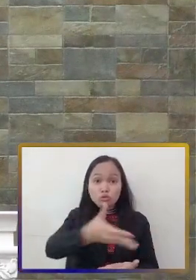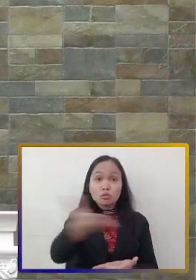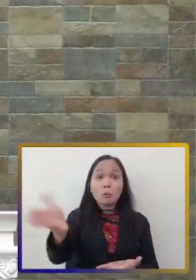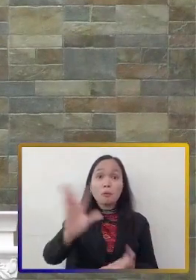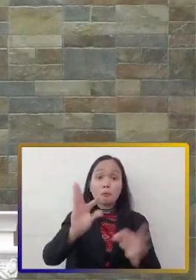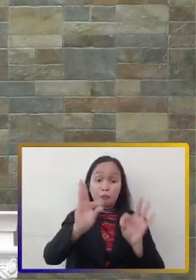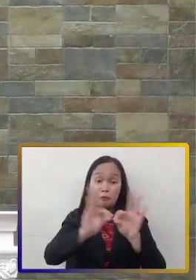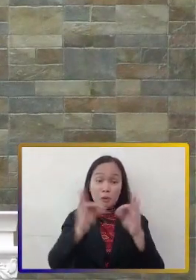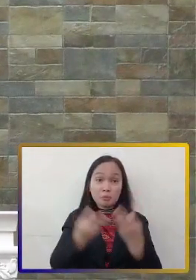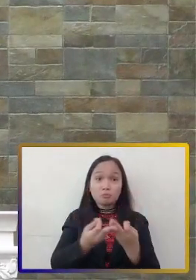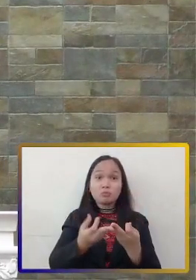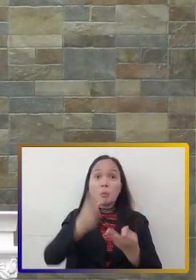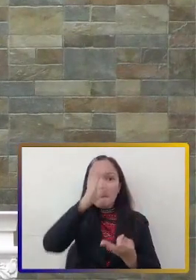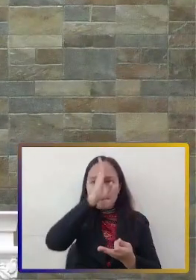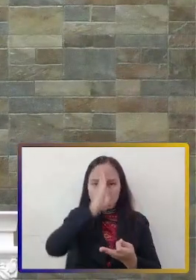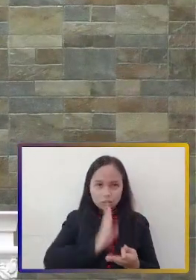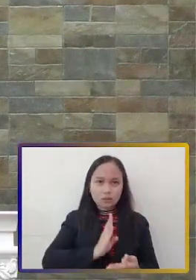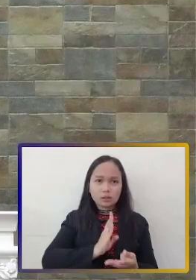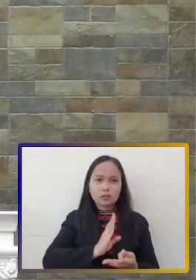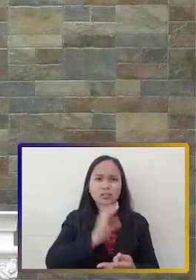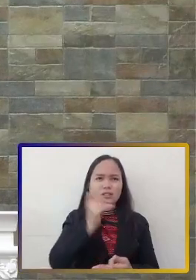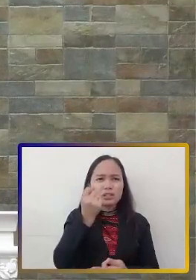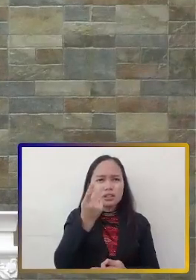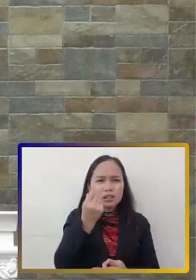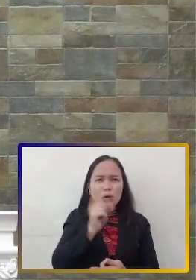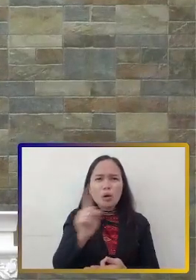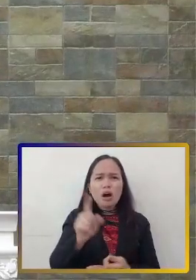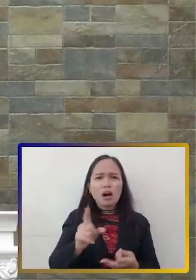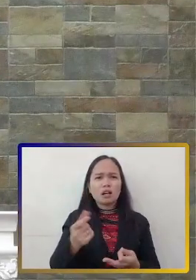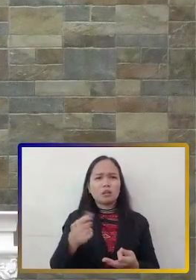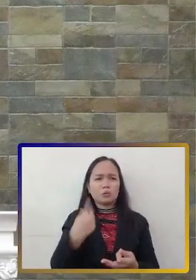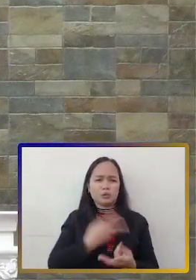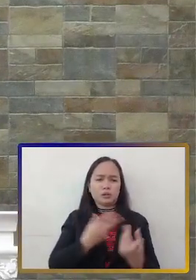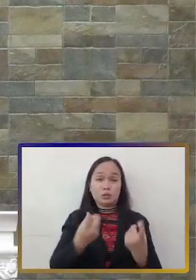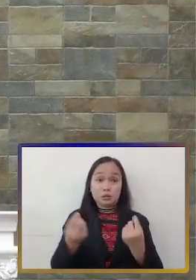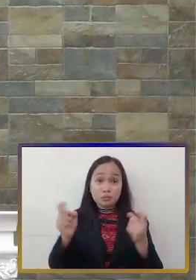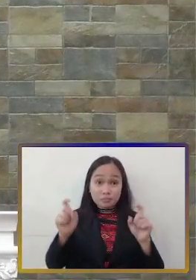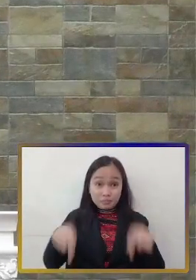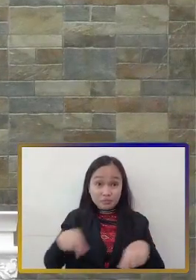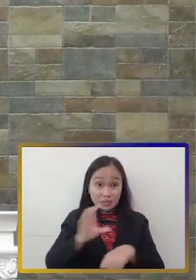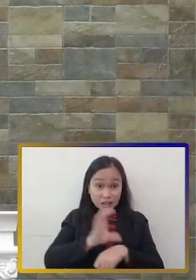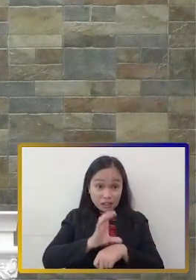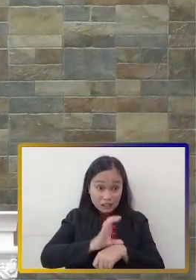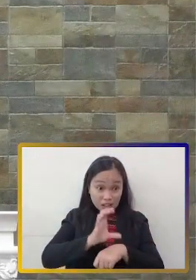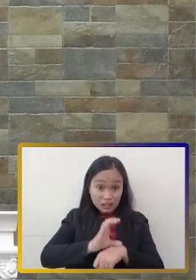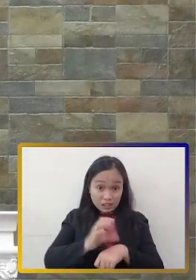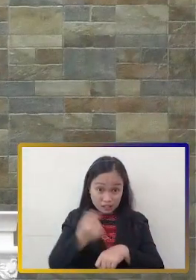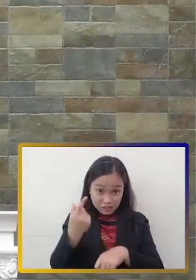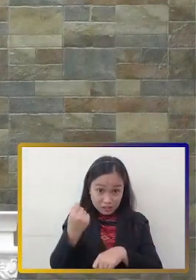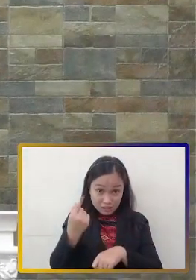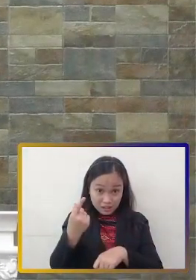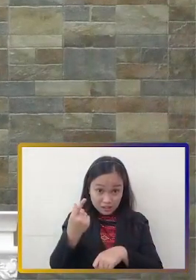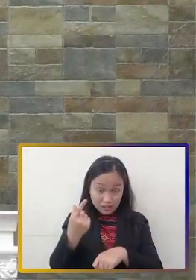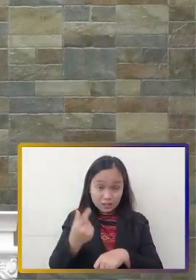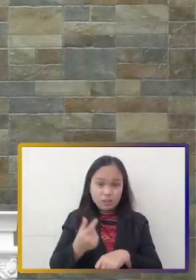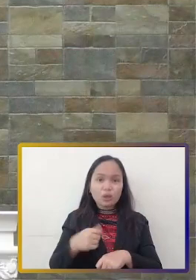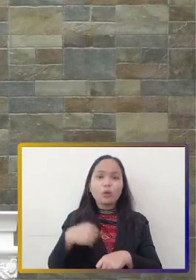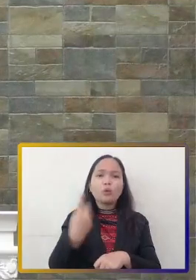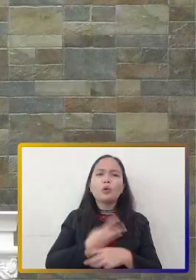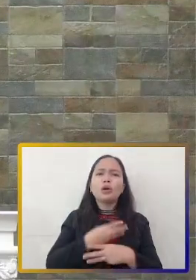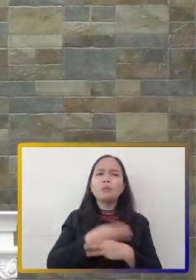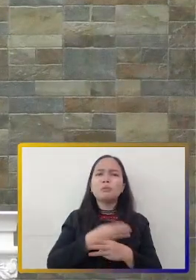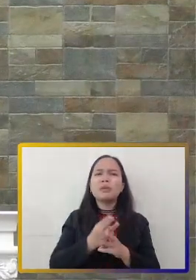mo. Do you understand kung anong ginagawa po natin sa tahanan ito? We are, sa simbahang ito, ginagawa po